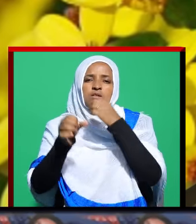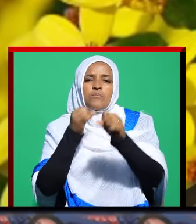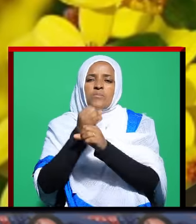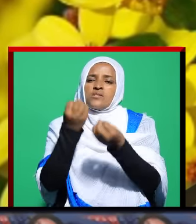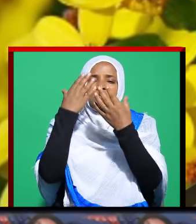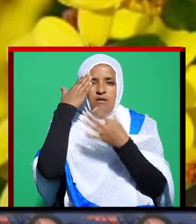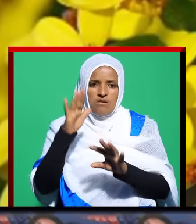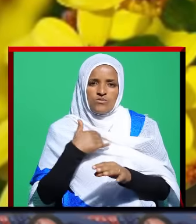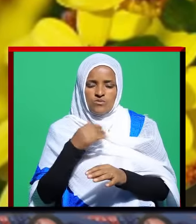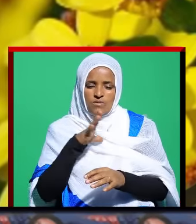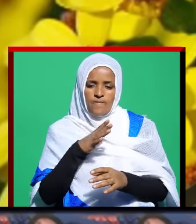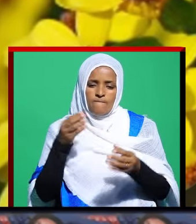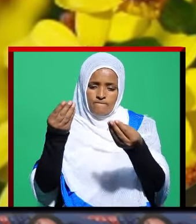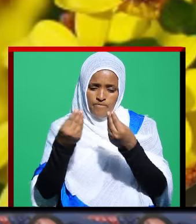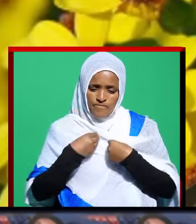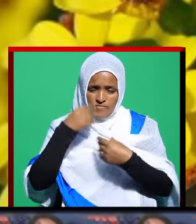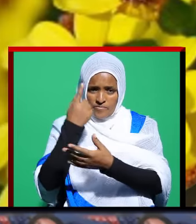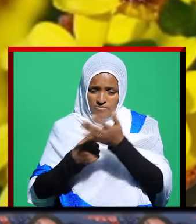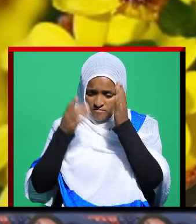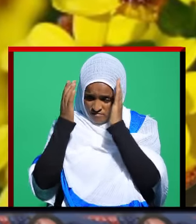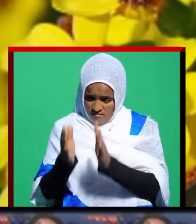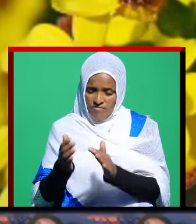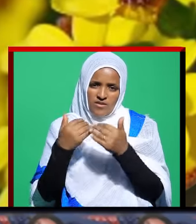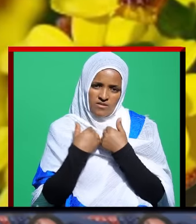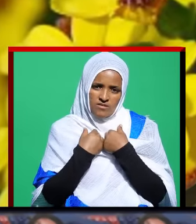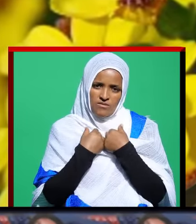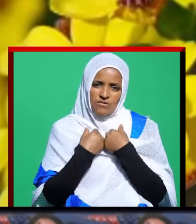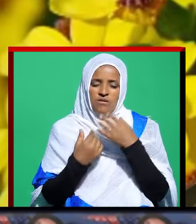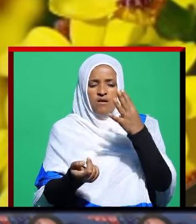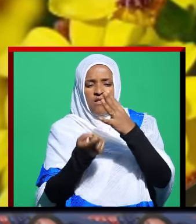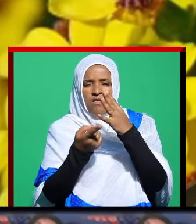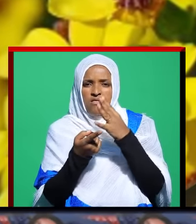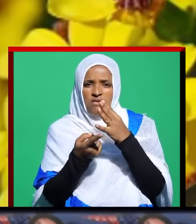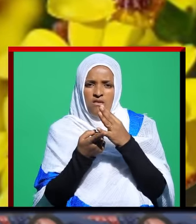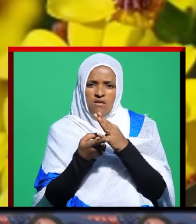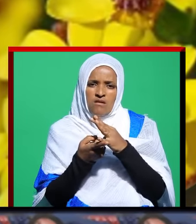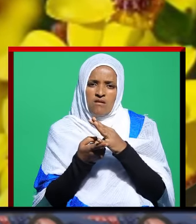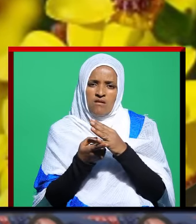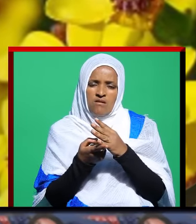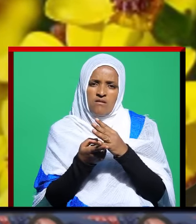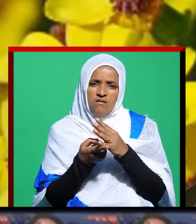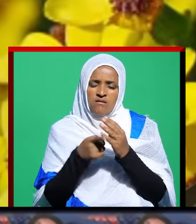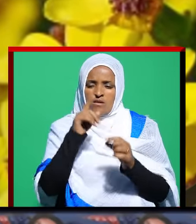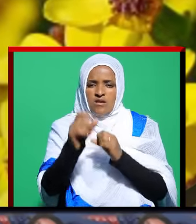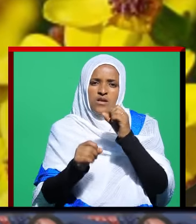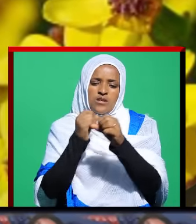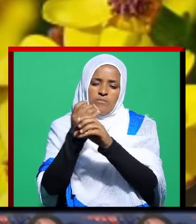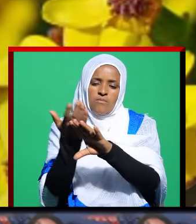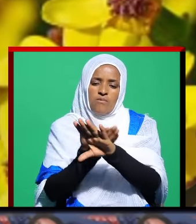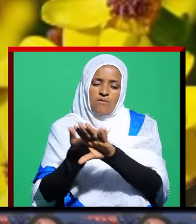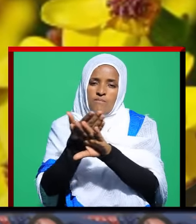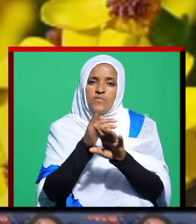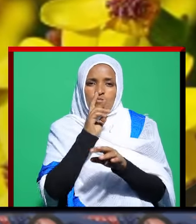አሉ። የተሰጣቸው ስራ ሰርተው መሄድ ላይ ብቻ ያተኮሩ ማለት ነው። አራተኛዎቹ እድሜ ለማኞች